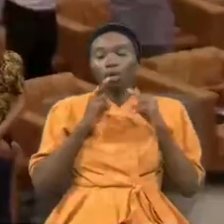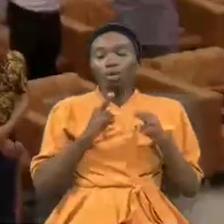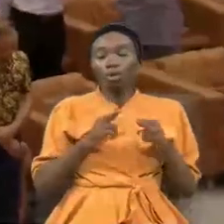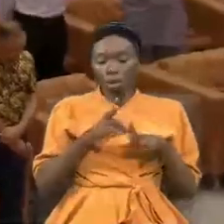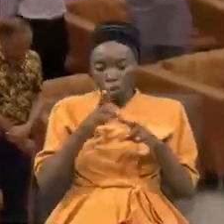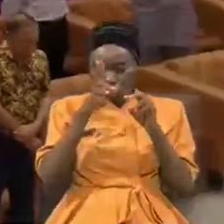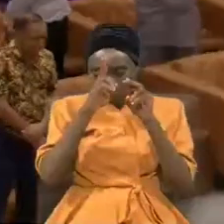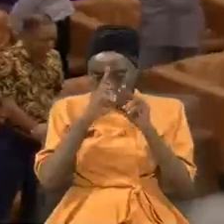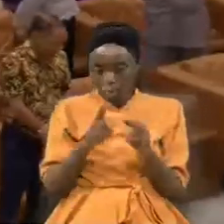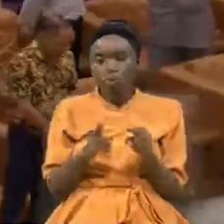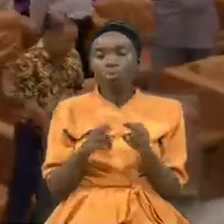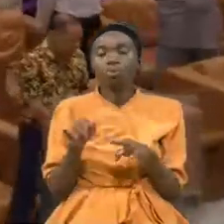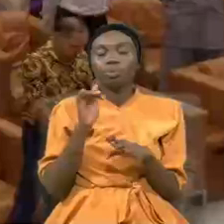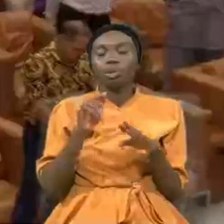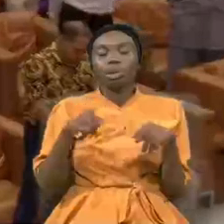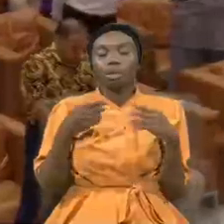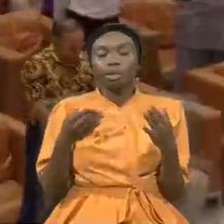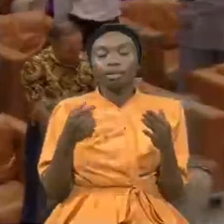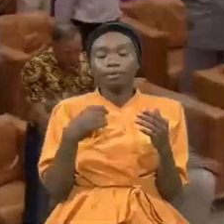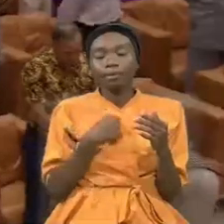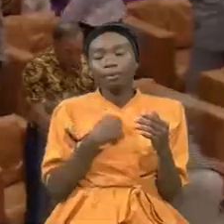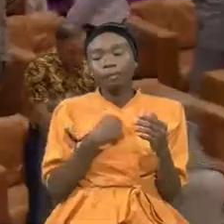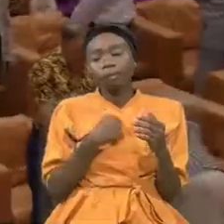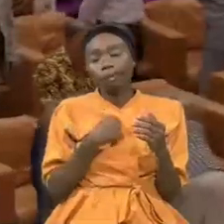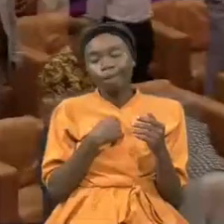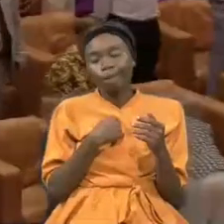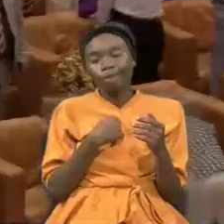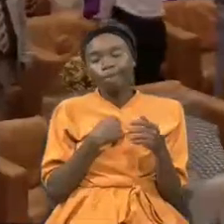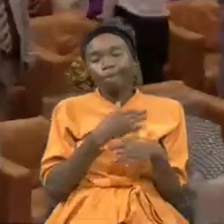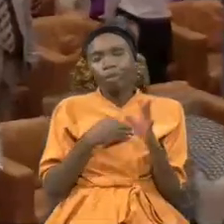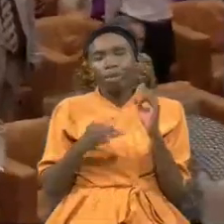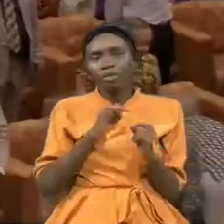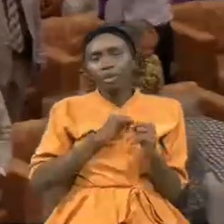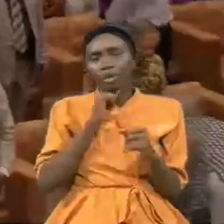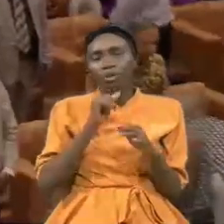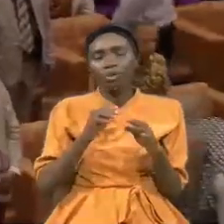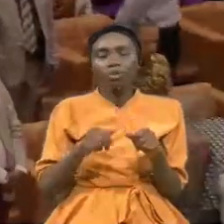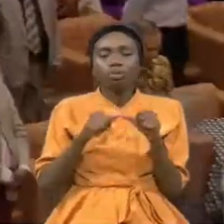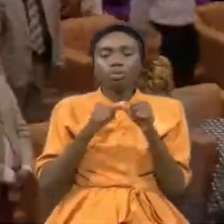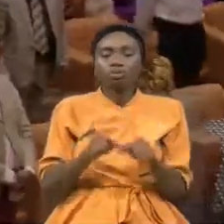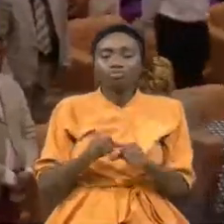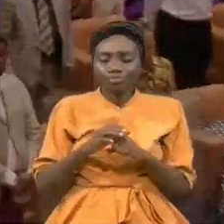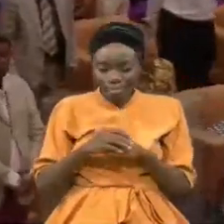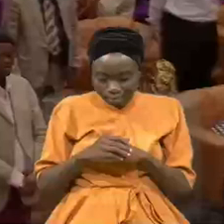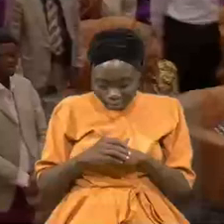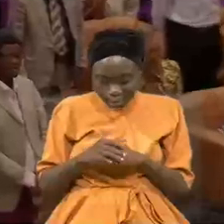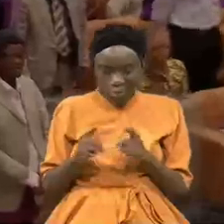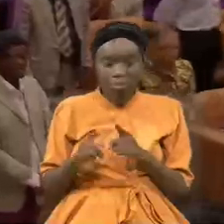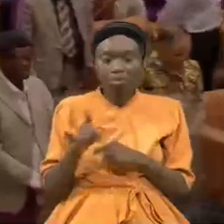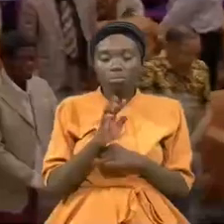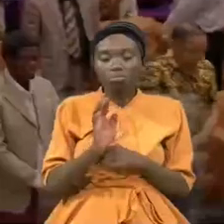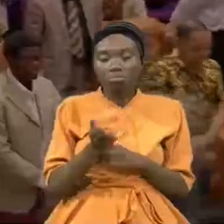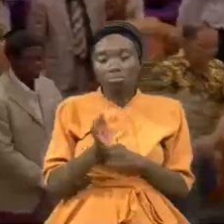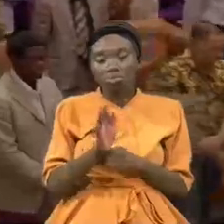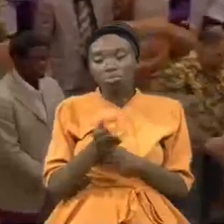l'honneur humain qu'il me donne. Et si je ne continue pas de fléchir les genoux